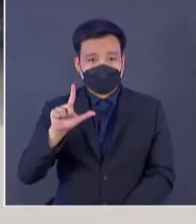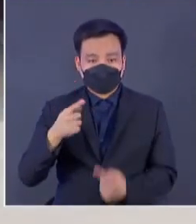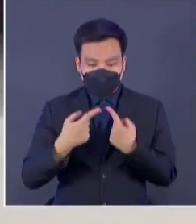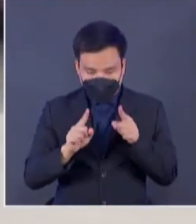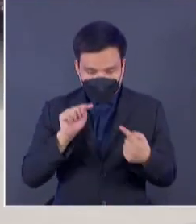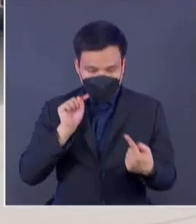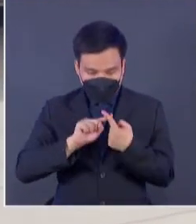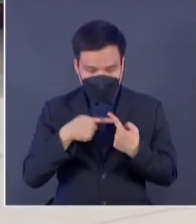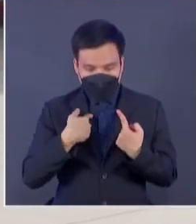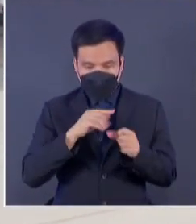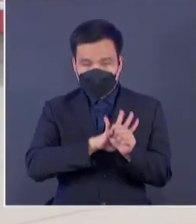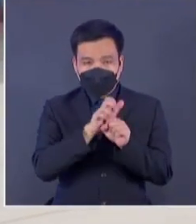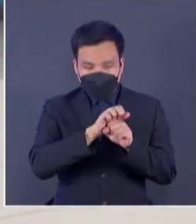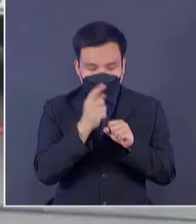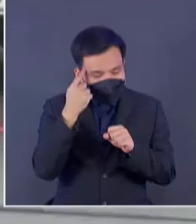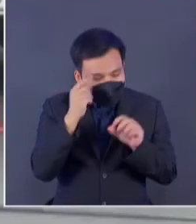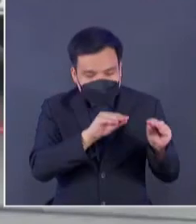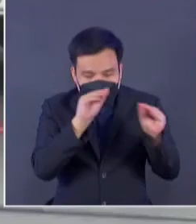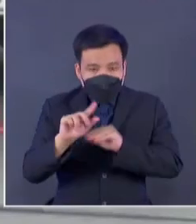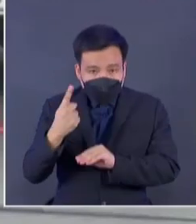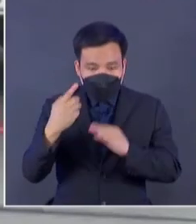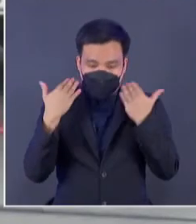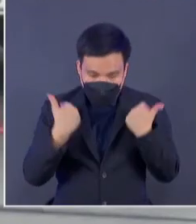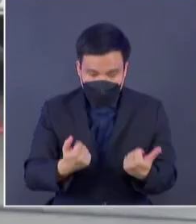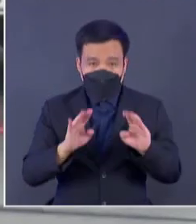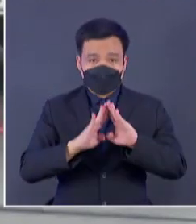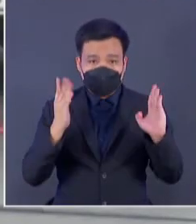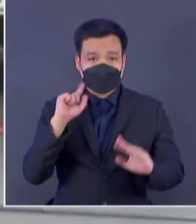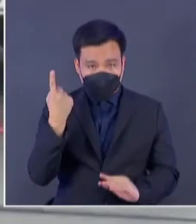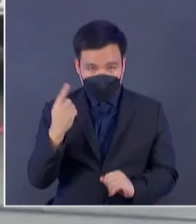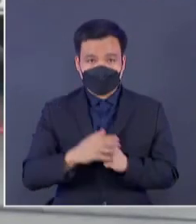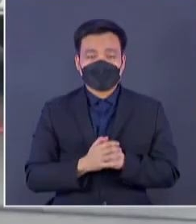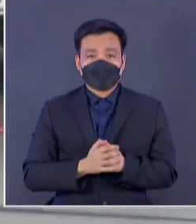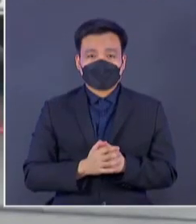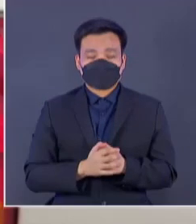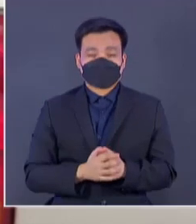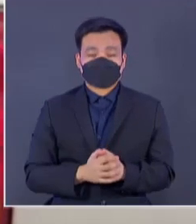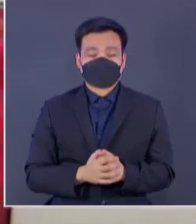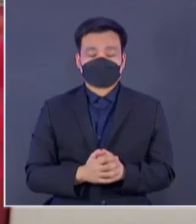เลื่อนการประเมินออกไปจนกระทั่งล่าสุดครับกำลังจะมีการเปิดประมูลกันอีกครั้งนึงนะครับในช่วงปลายปีนี้ครับ